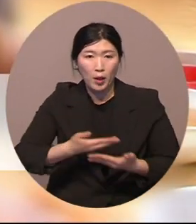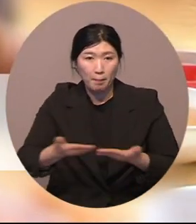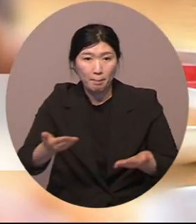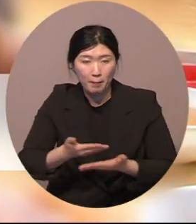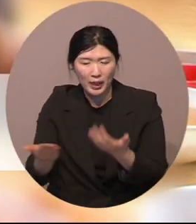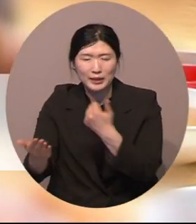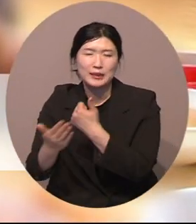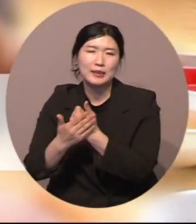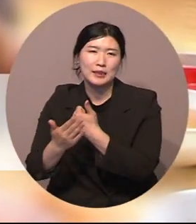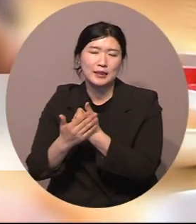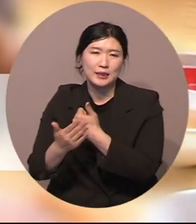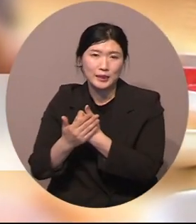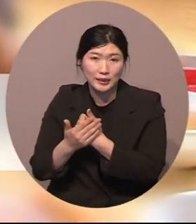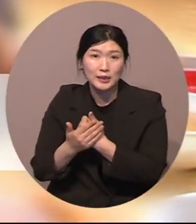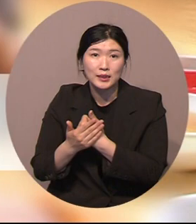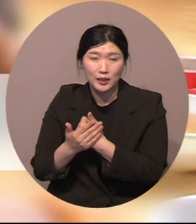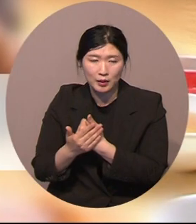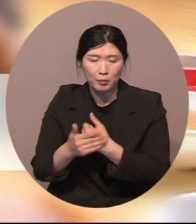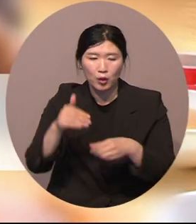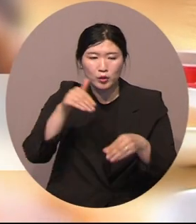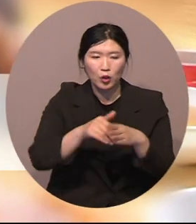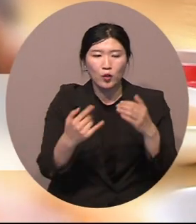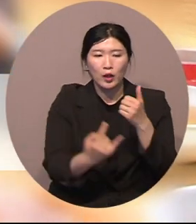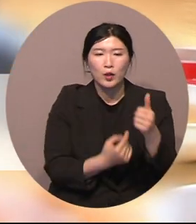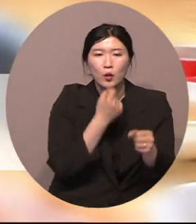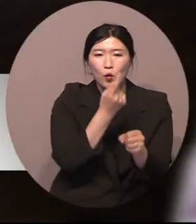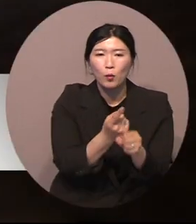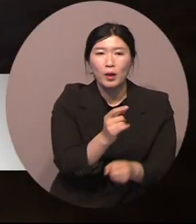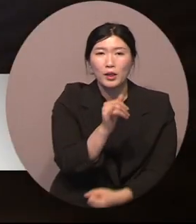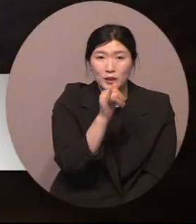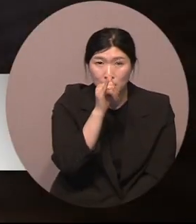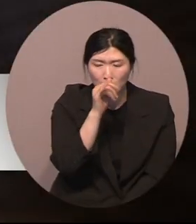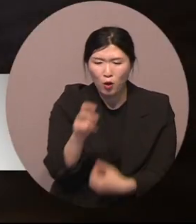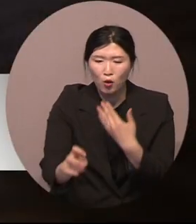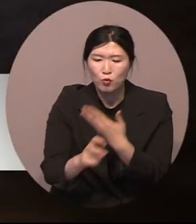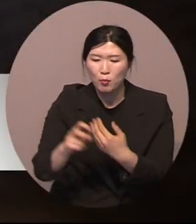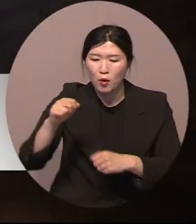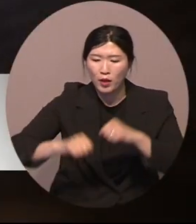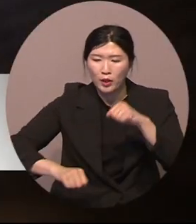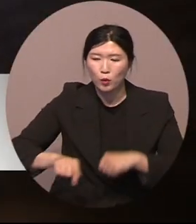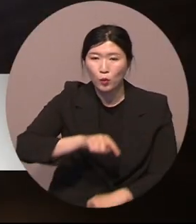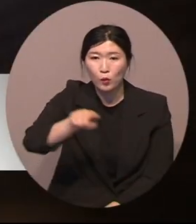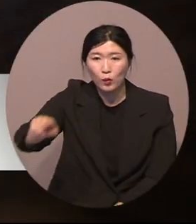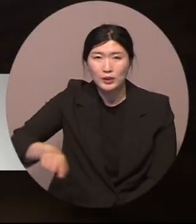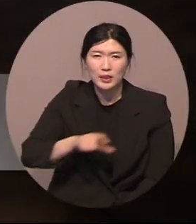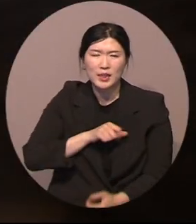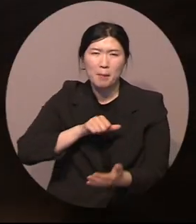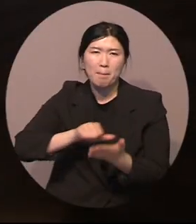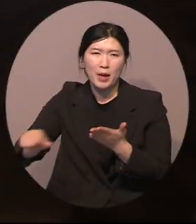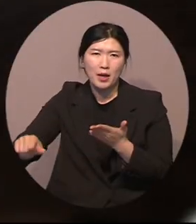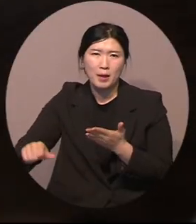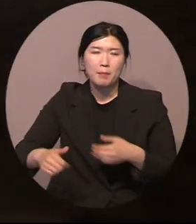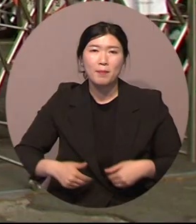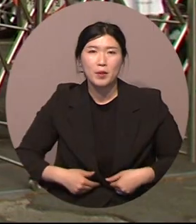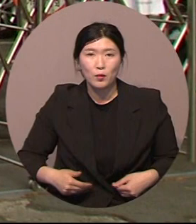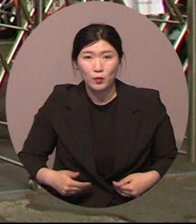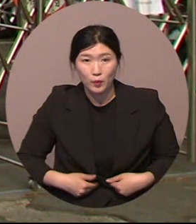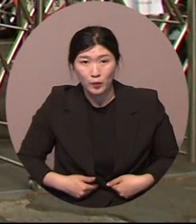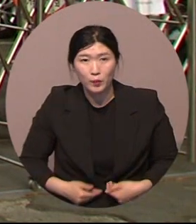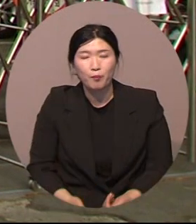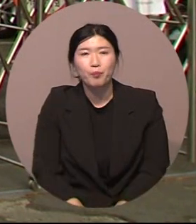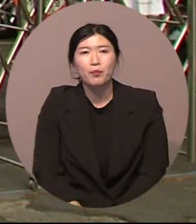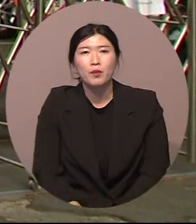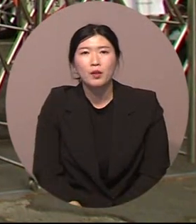지지를 호소해 선관위로부터 고발 당했다며 불법 행위를 저지른 의원들을 재명 라고 요구했습니다